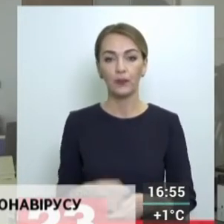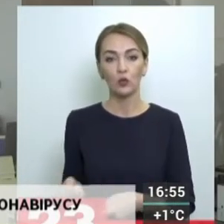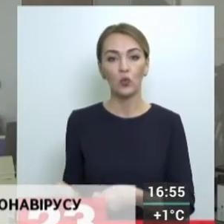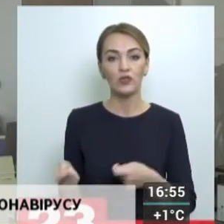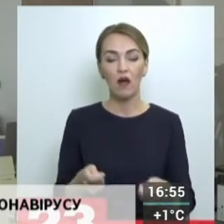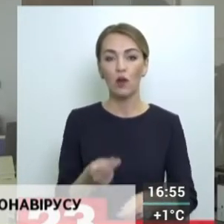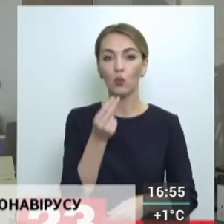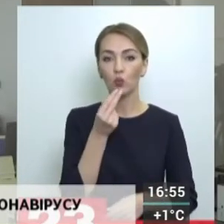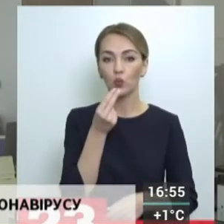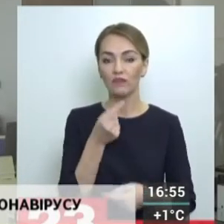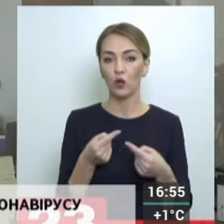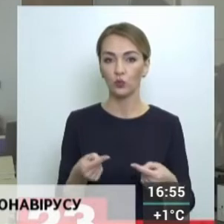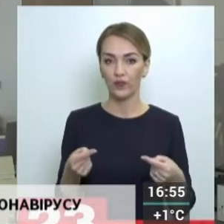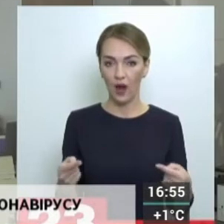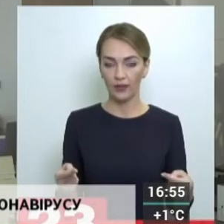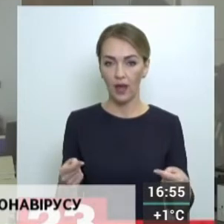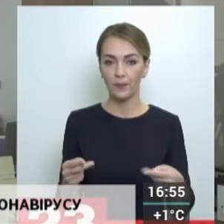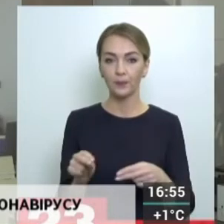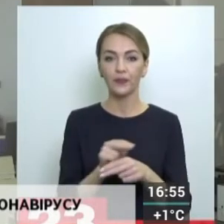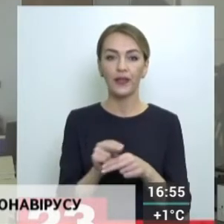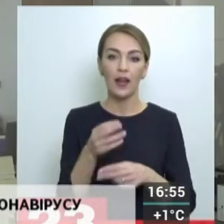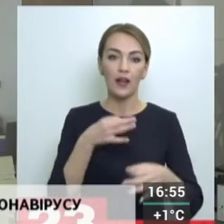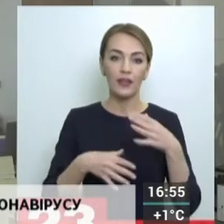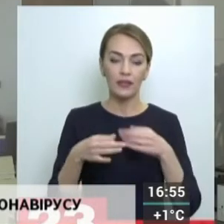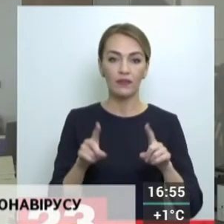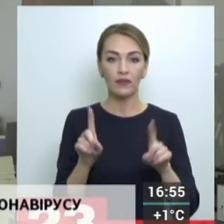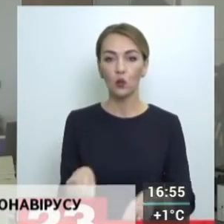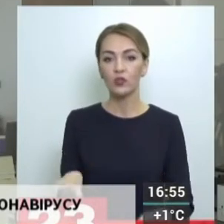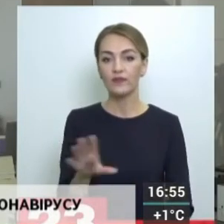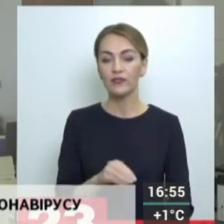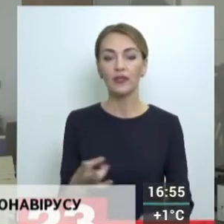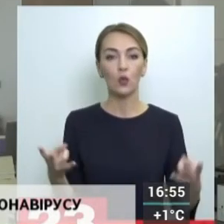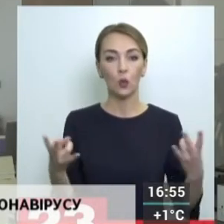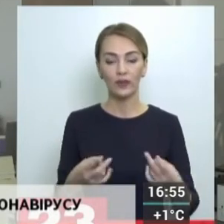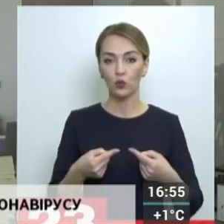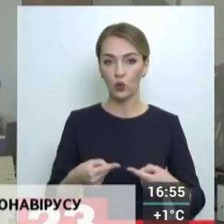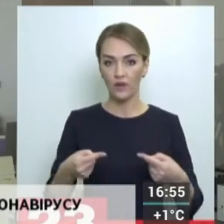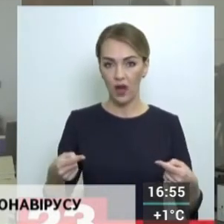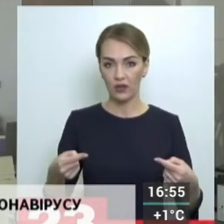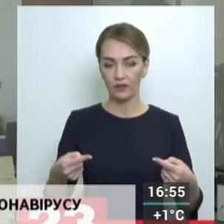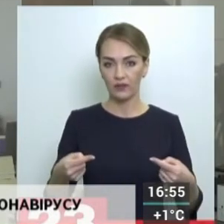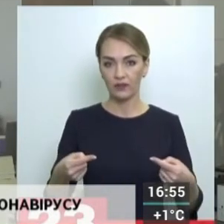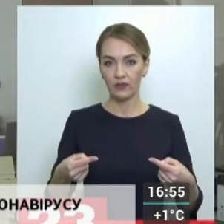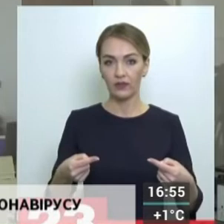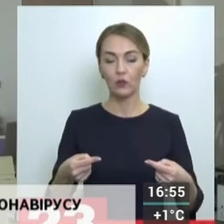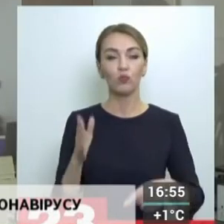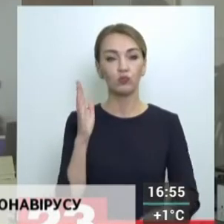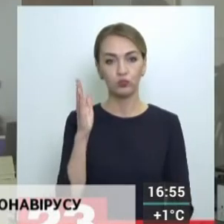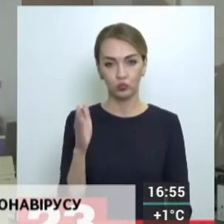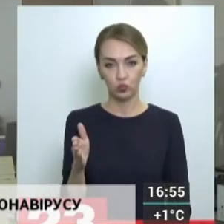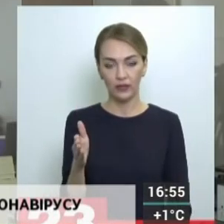Доставка продуктів харчування, ліків, а також всіх необхідних товарів та засобів